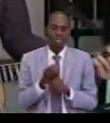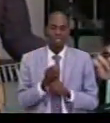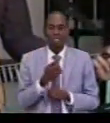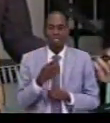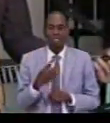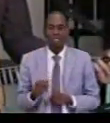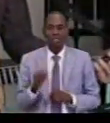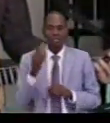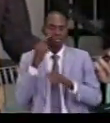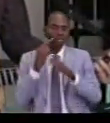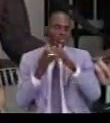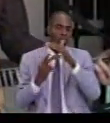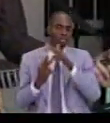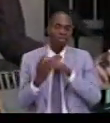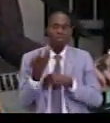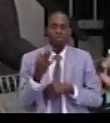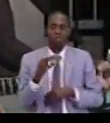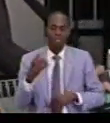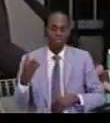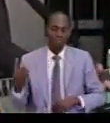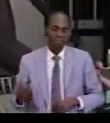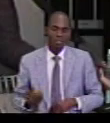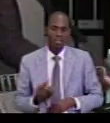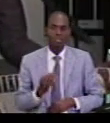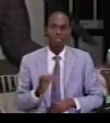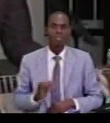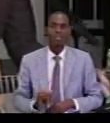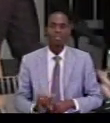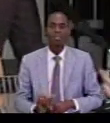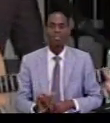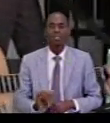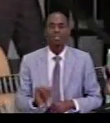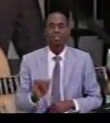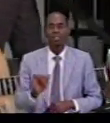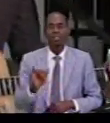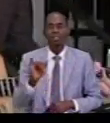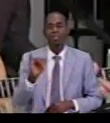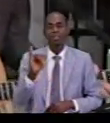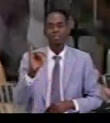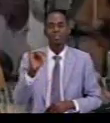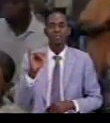Sans la vision d'éternité.